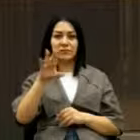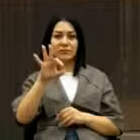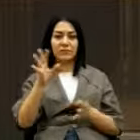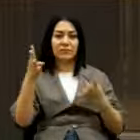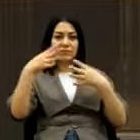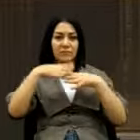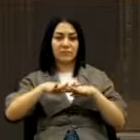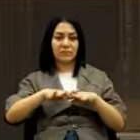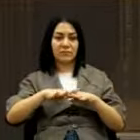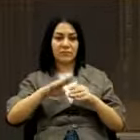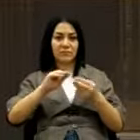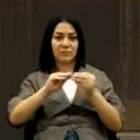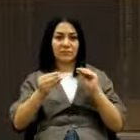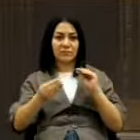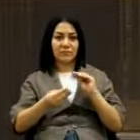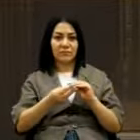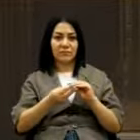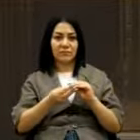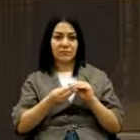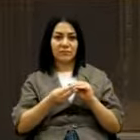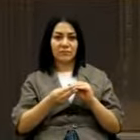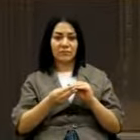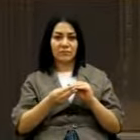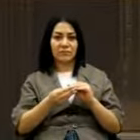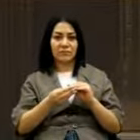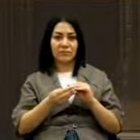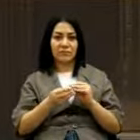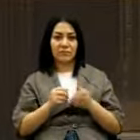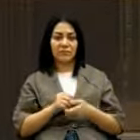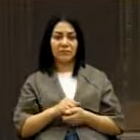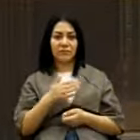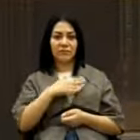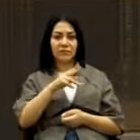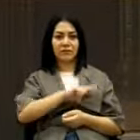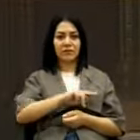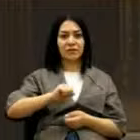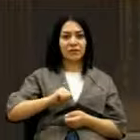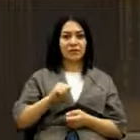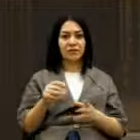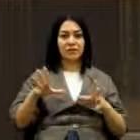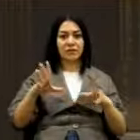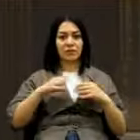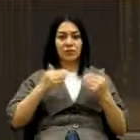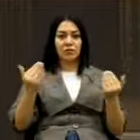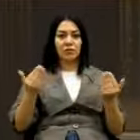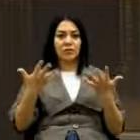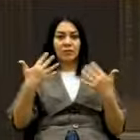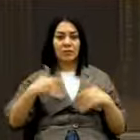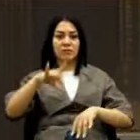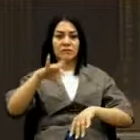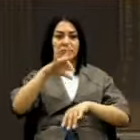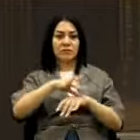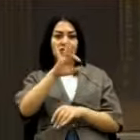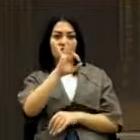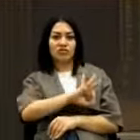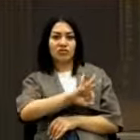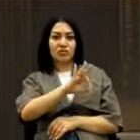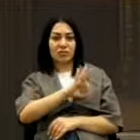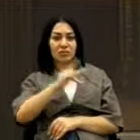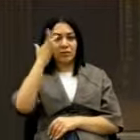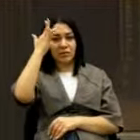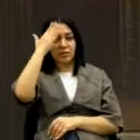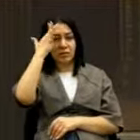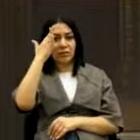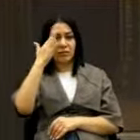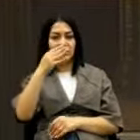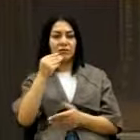հրամայականը, Այո, մեր գործընկերների հետ, ում հետ մենք արդեն ֆիքսել ենք շահերի, նպատակների